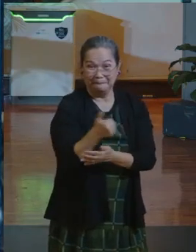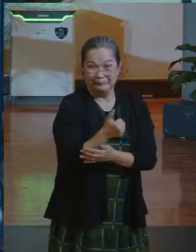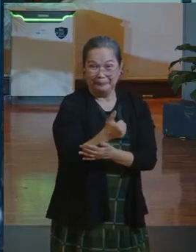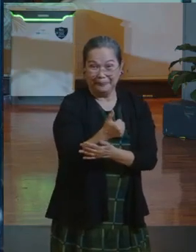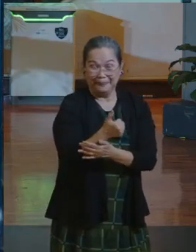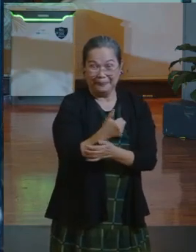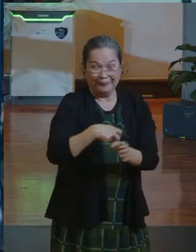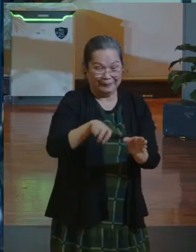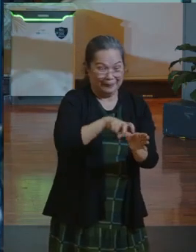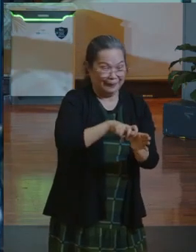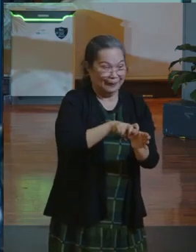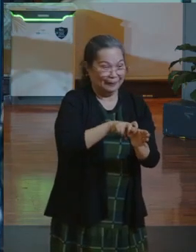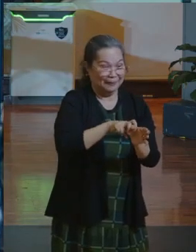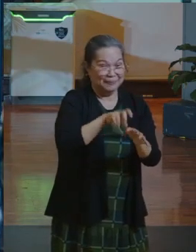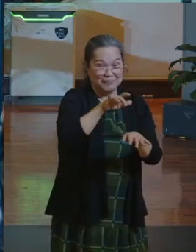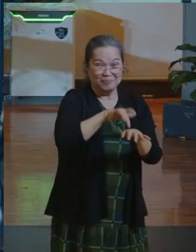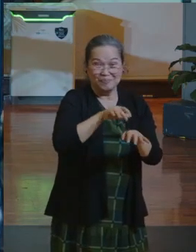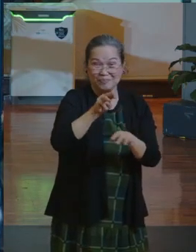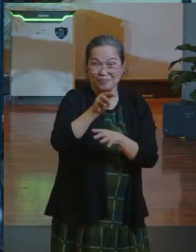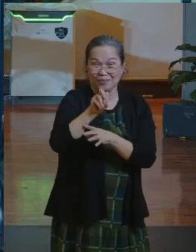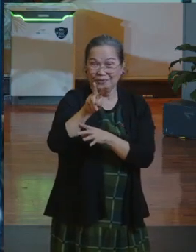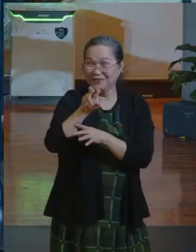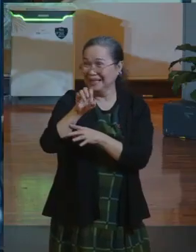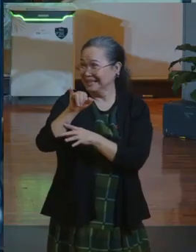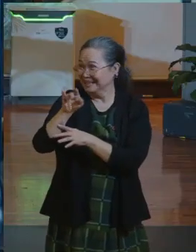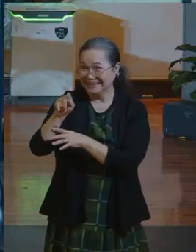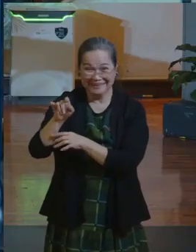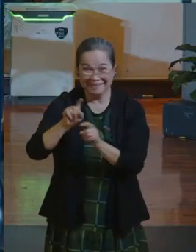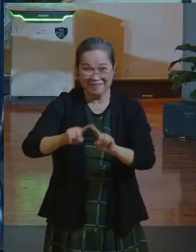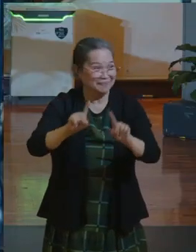pang-angkas, pang-move it. Ano pa ba ang nadyan?